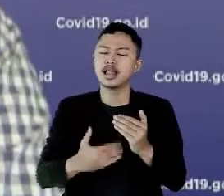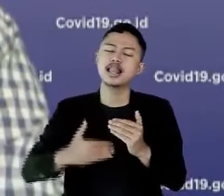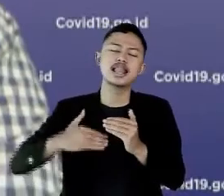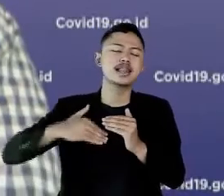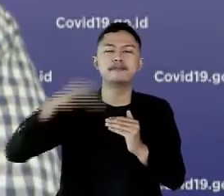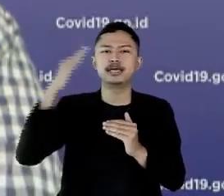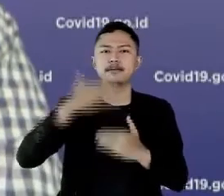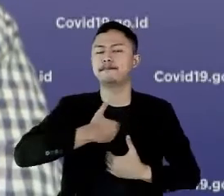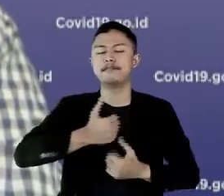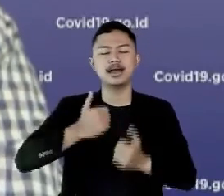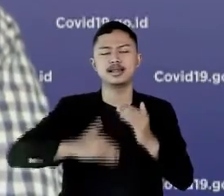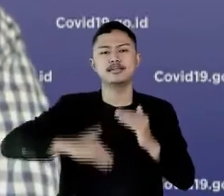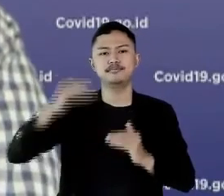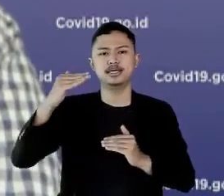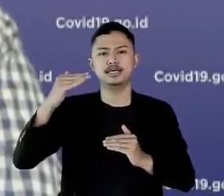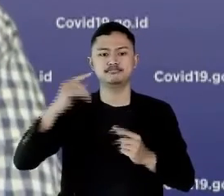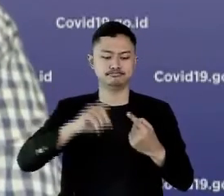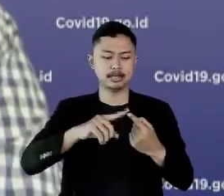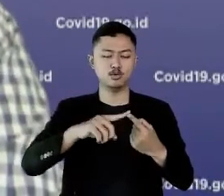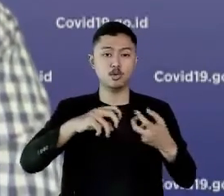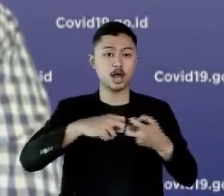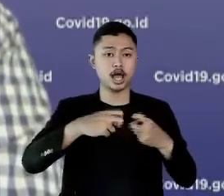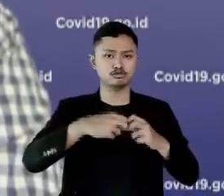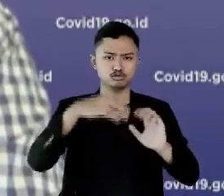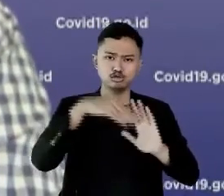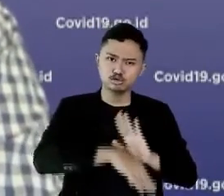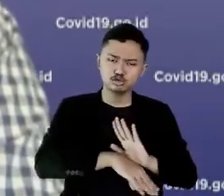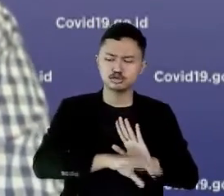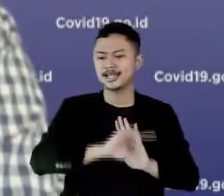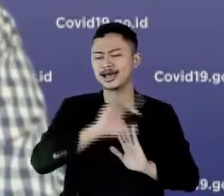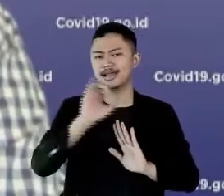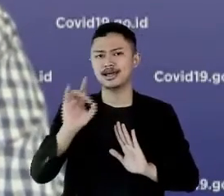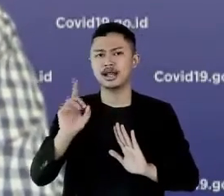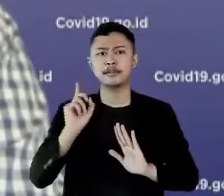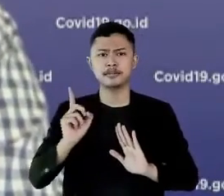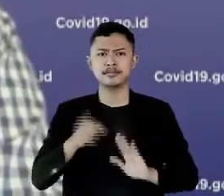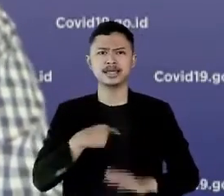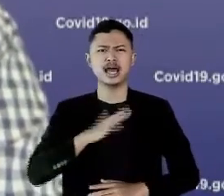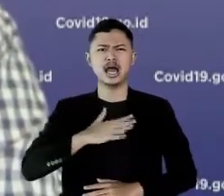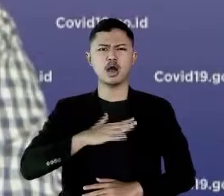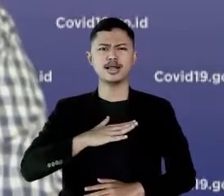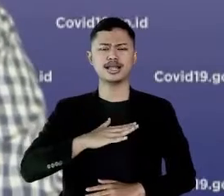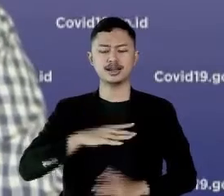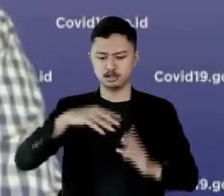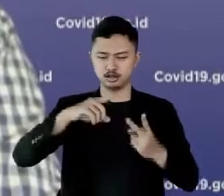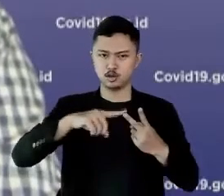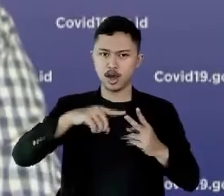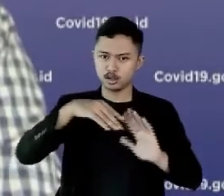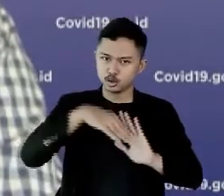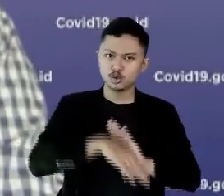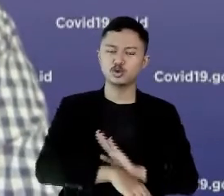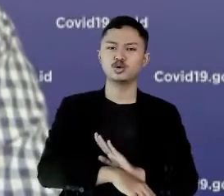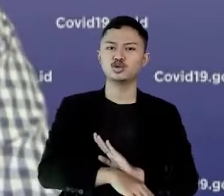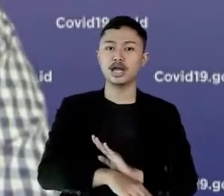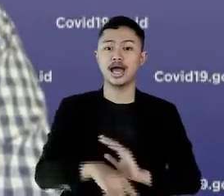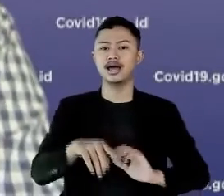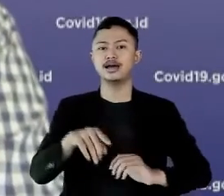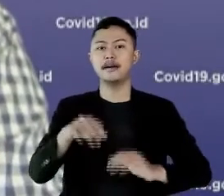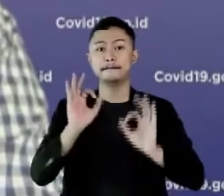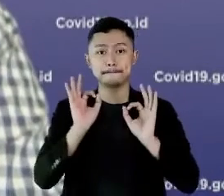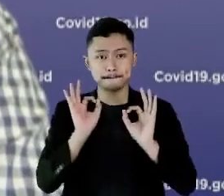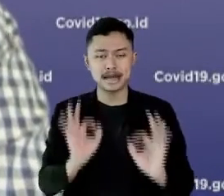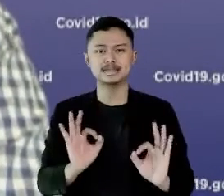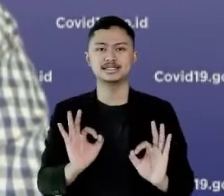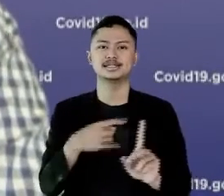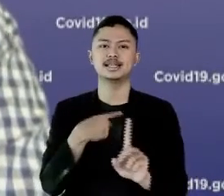angka transmisi turun ya. Karena kemudian jadi kecemasan kita juga makin turun dan artinya juga pada saat yang sama